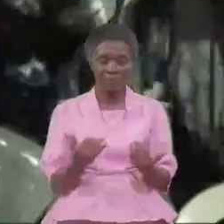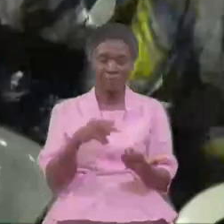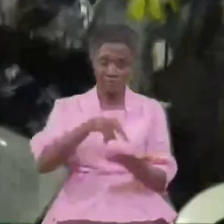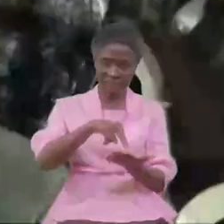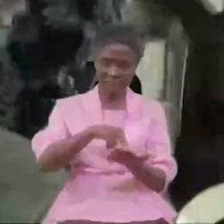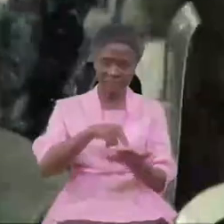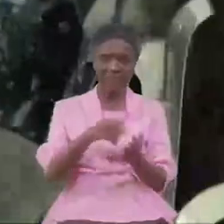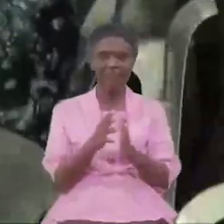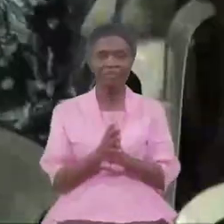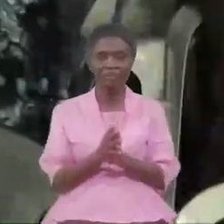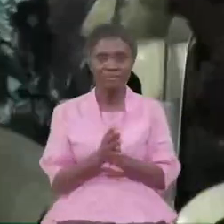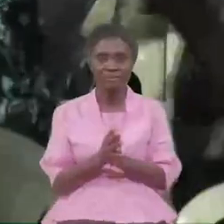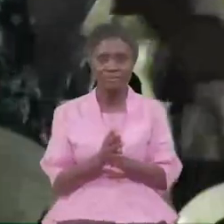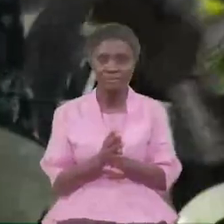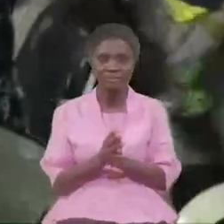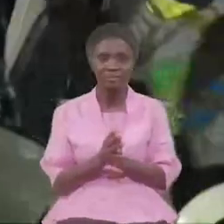Tenons-nous debout